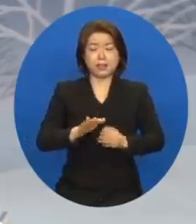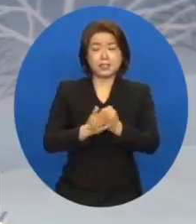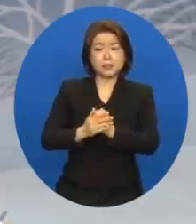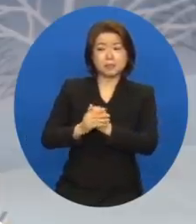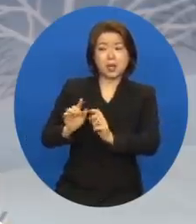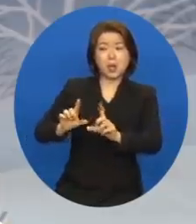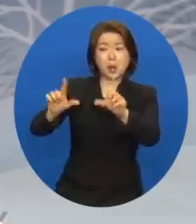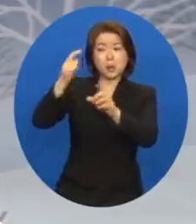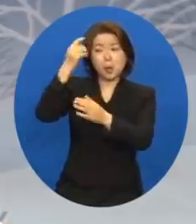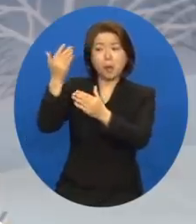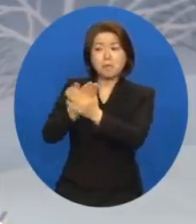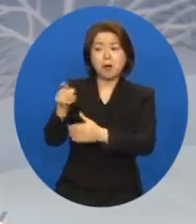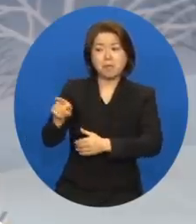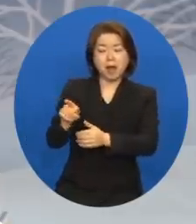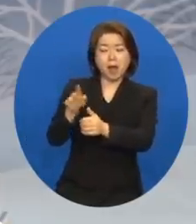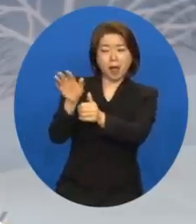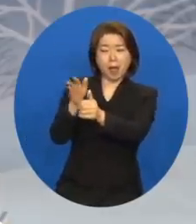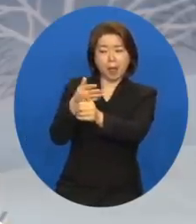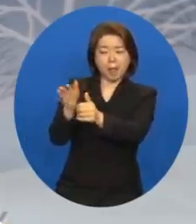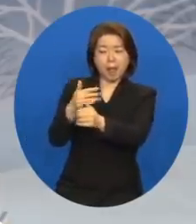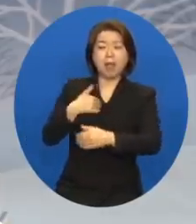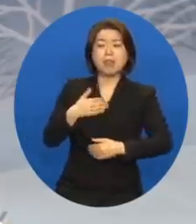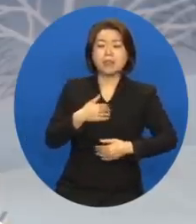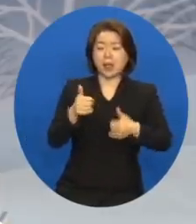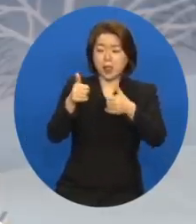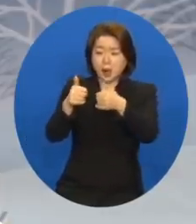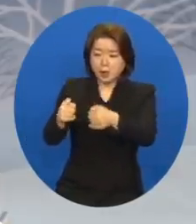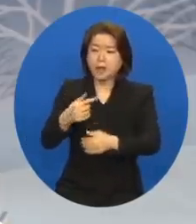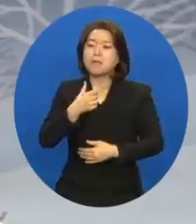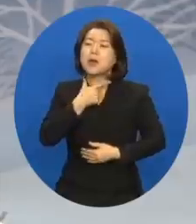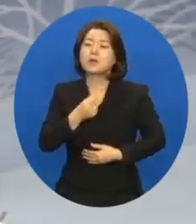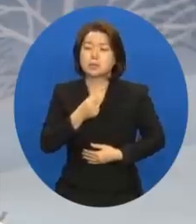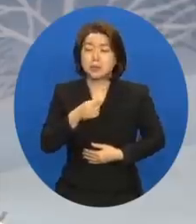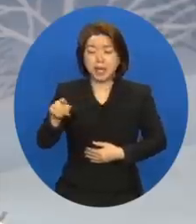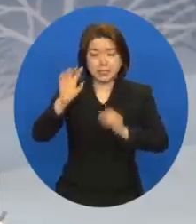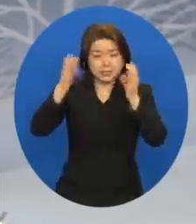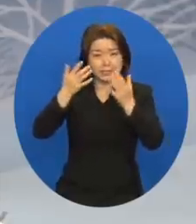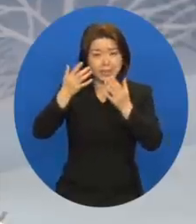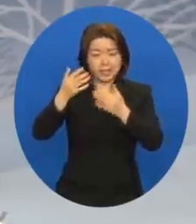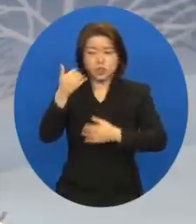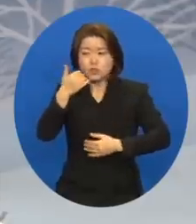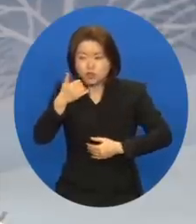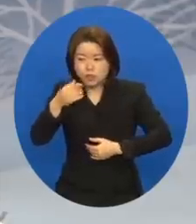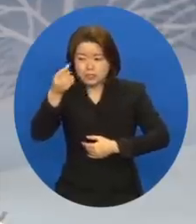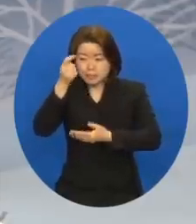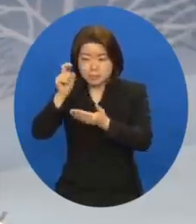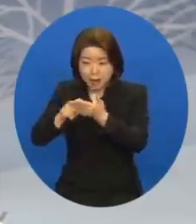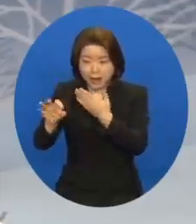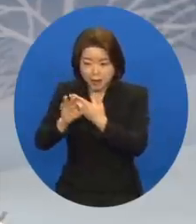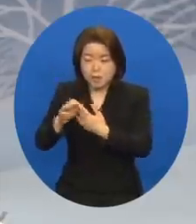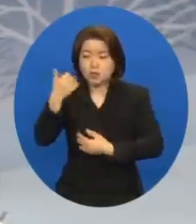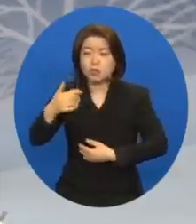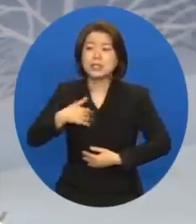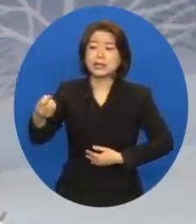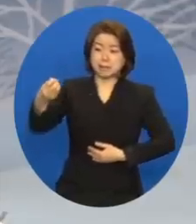동방박사를 회유합니다. 자기도 경비하겠으니 그 아기를 찾으면 자기에게 알려달라고 말을